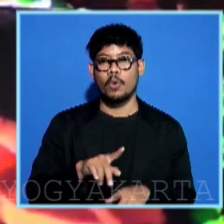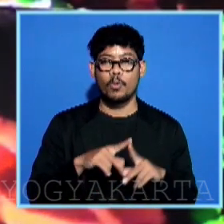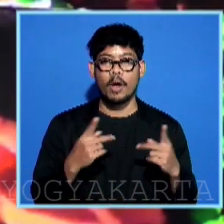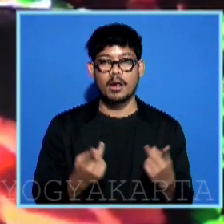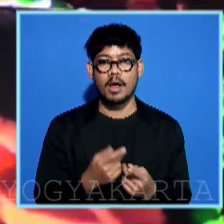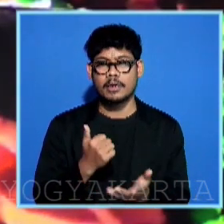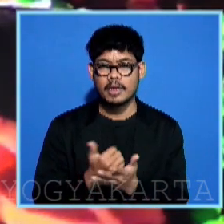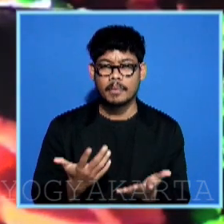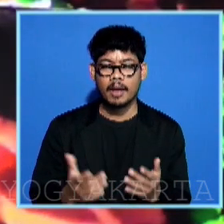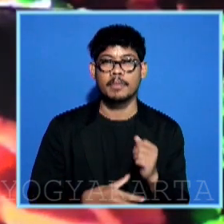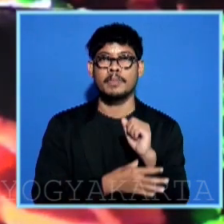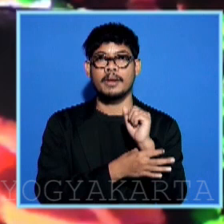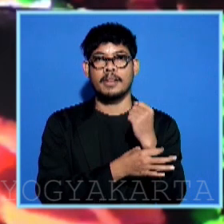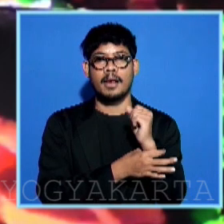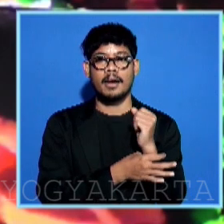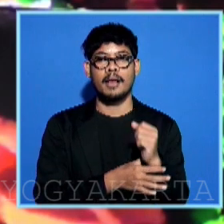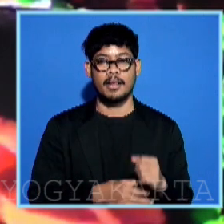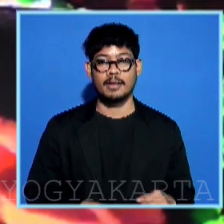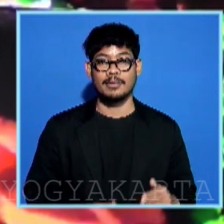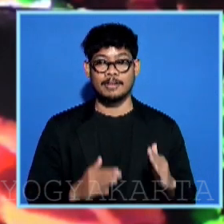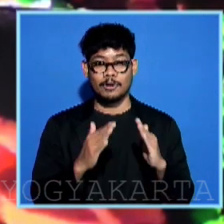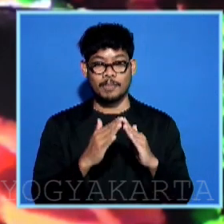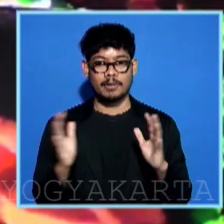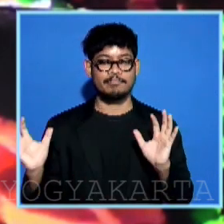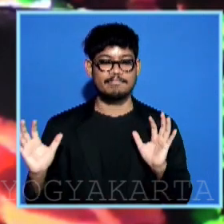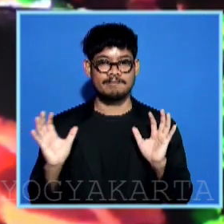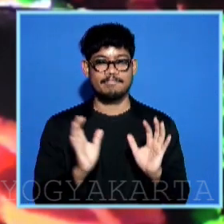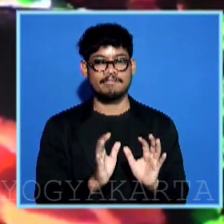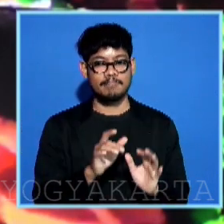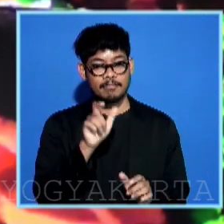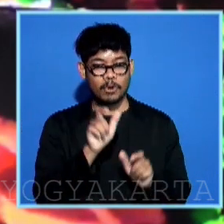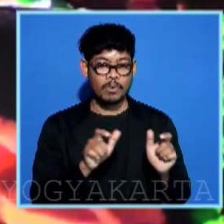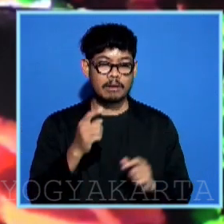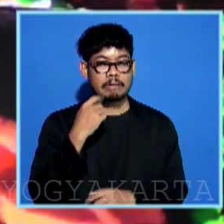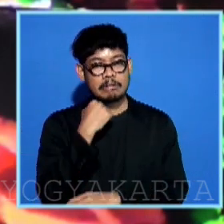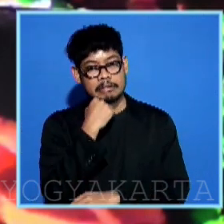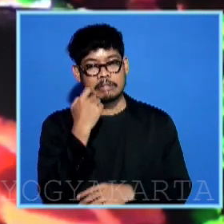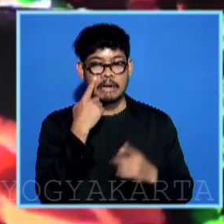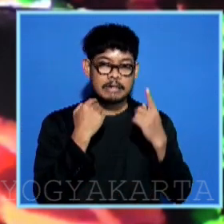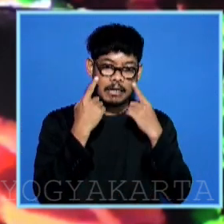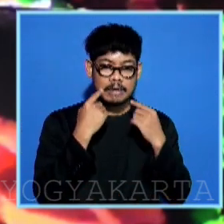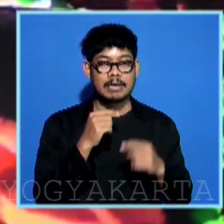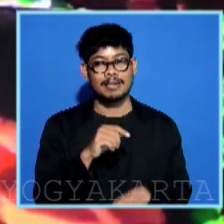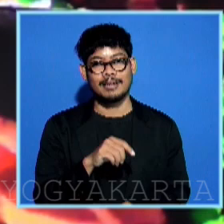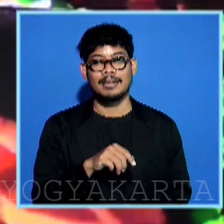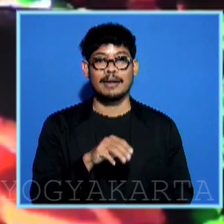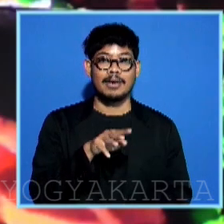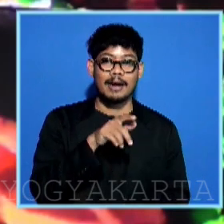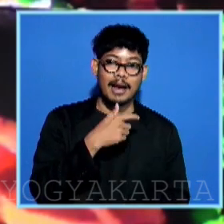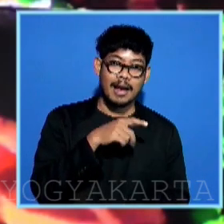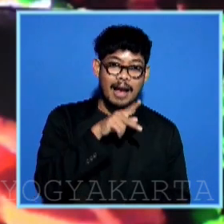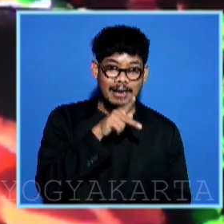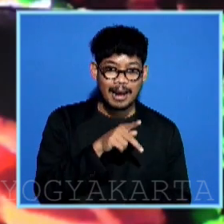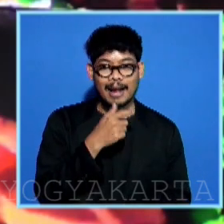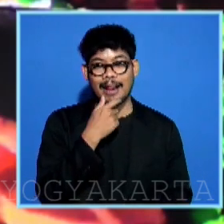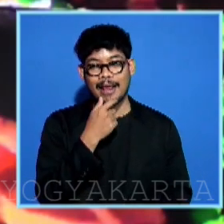Tengah, tiba di rumah duka Sabtu pagi. Tangis histeris keluarga pun pecah saat jenazah kakek, nenek, dan cucu tersebut tiba